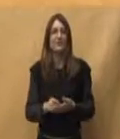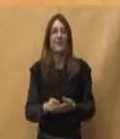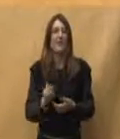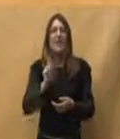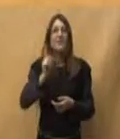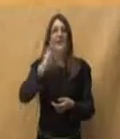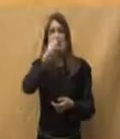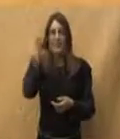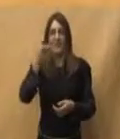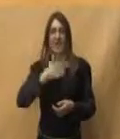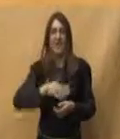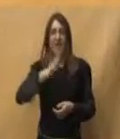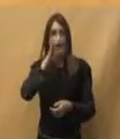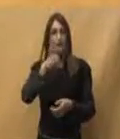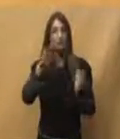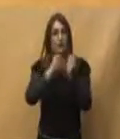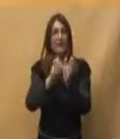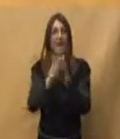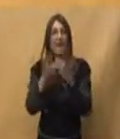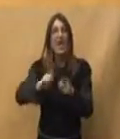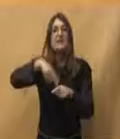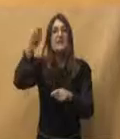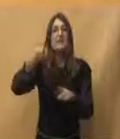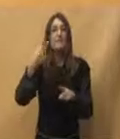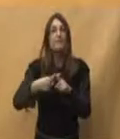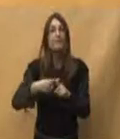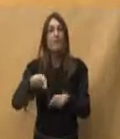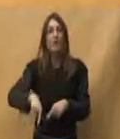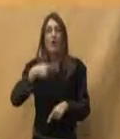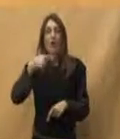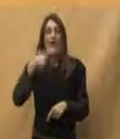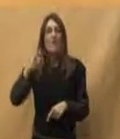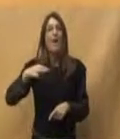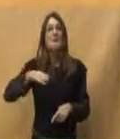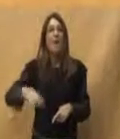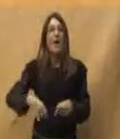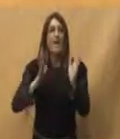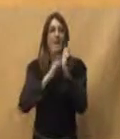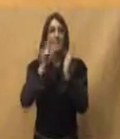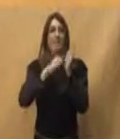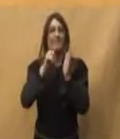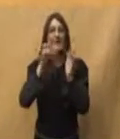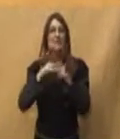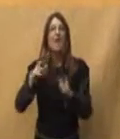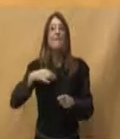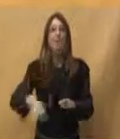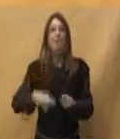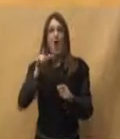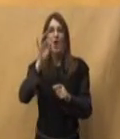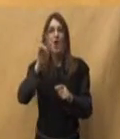ne zaboravite, nabavite ovu knjigu, a sljedeći put smo ovdje da govorimo sa profesorom Mimicom i profesorom